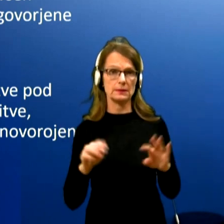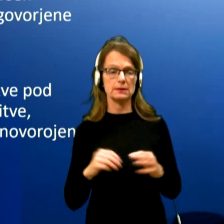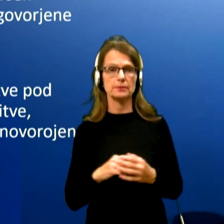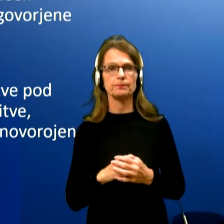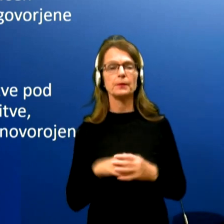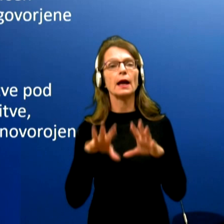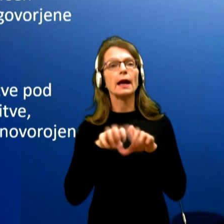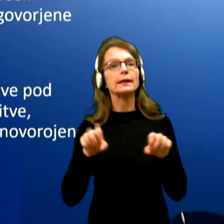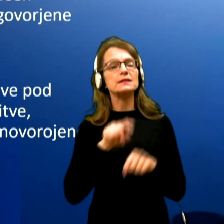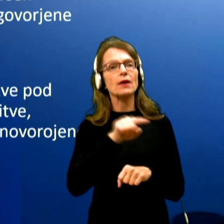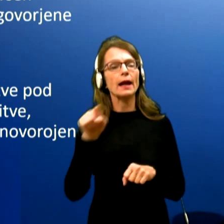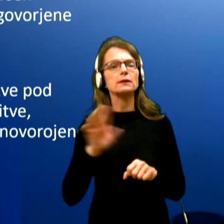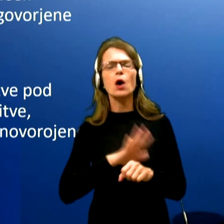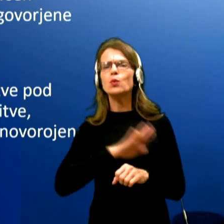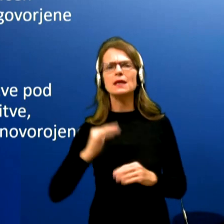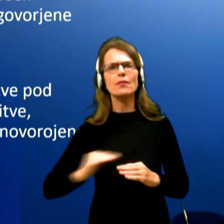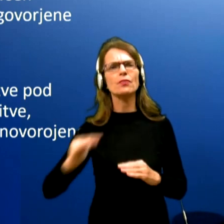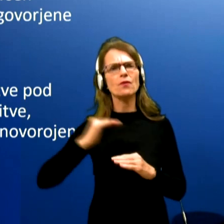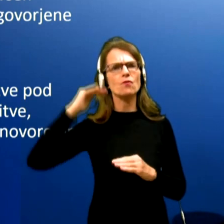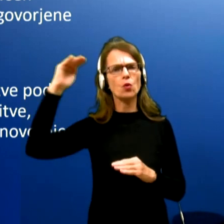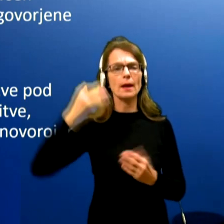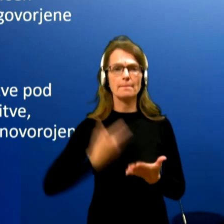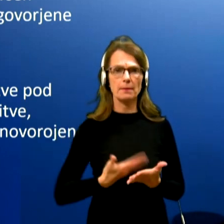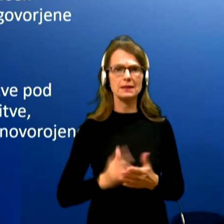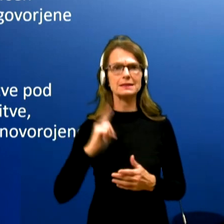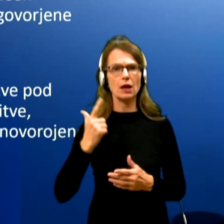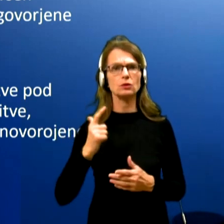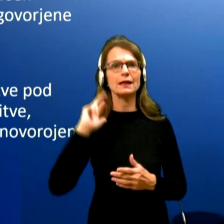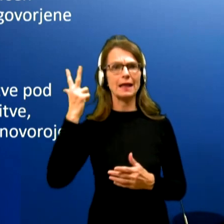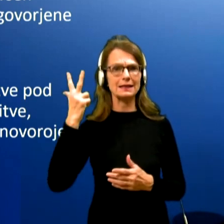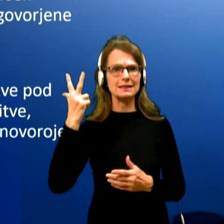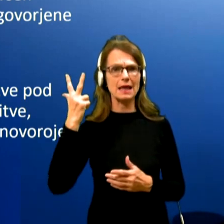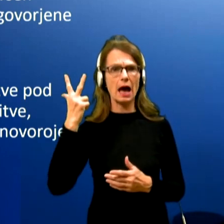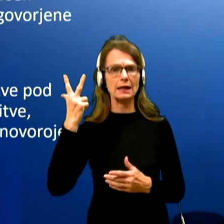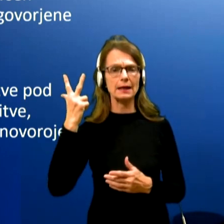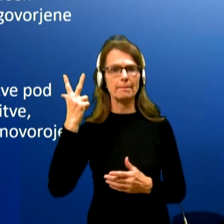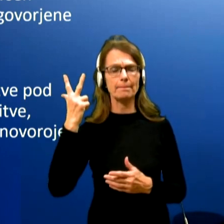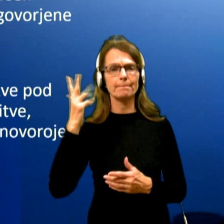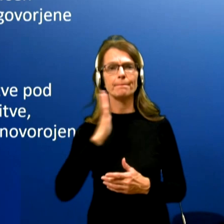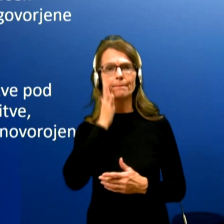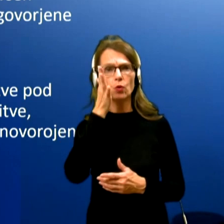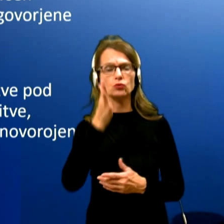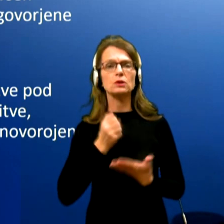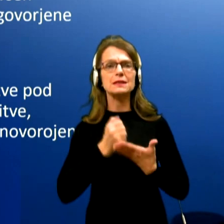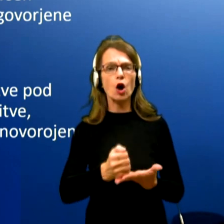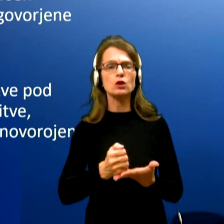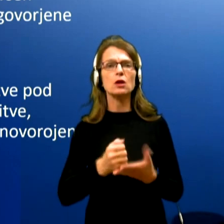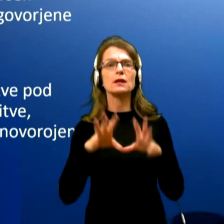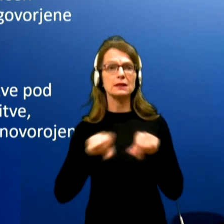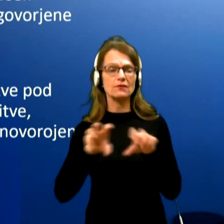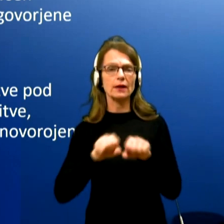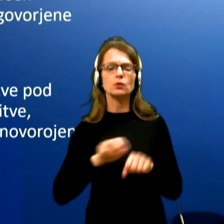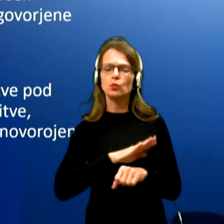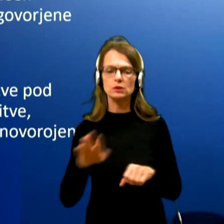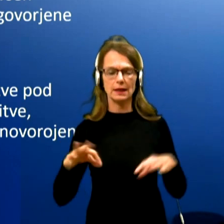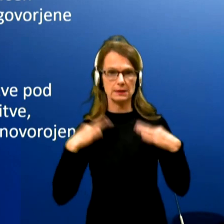Izvajalci na vseh nivojih, primarnem, sekundarnem in tercijarnem, bodo zagotavljali izvajanje